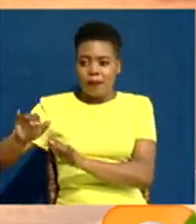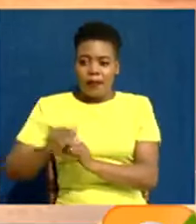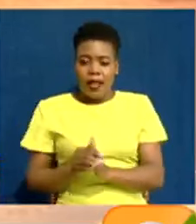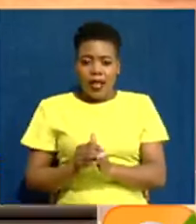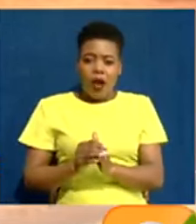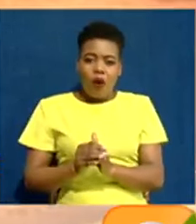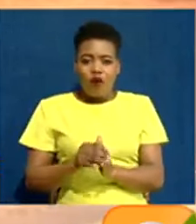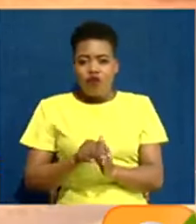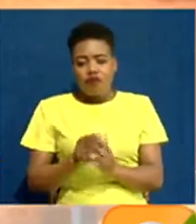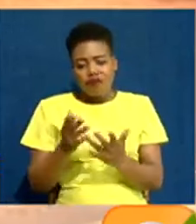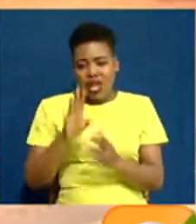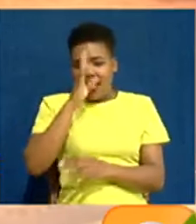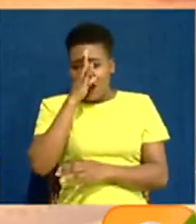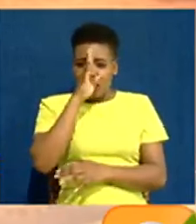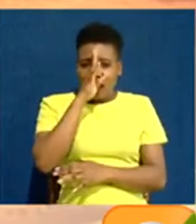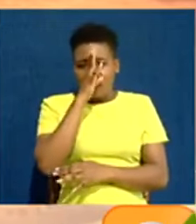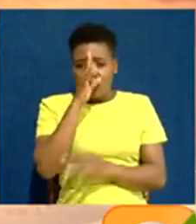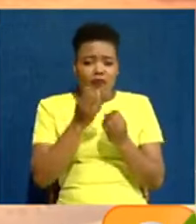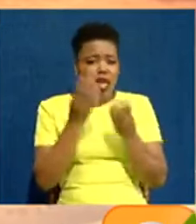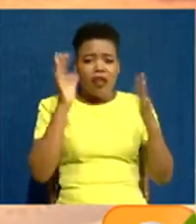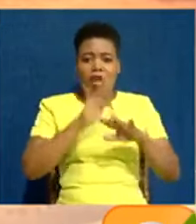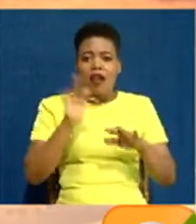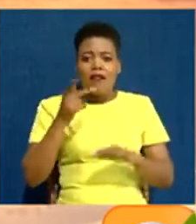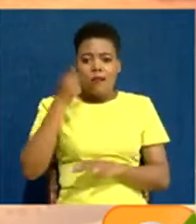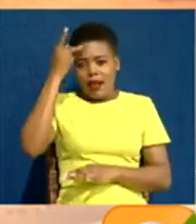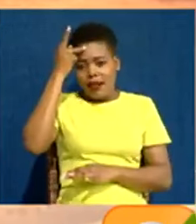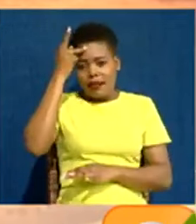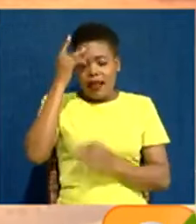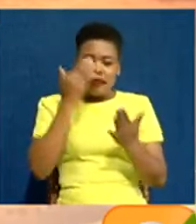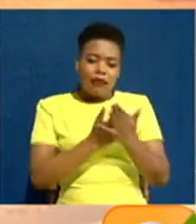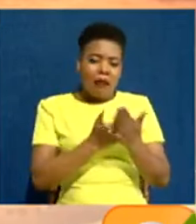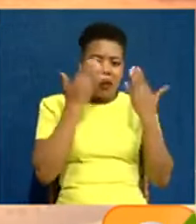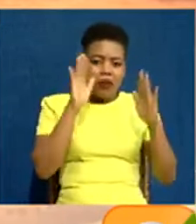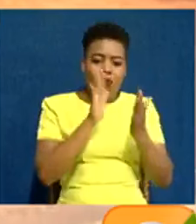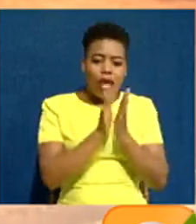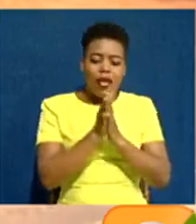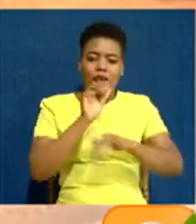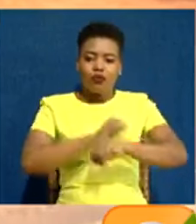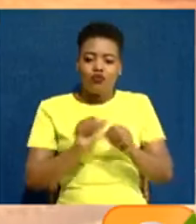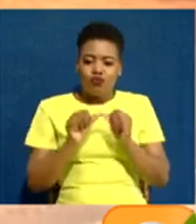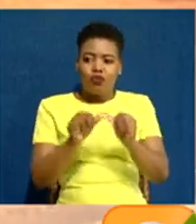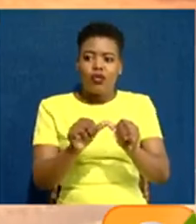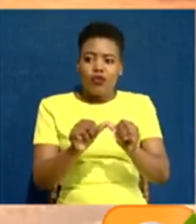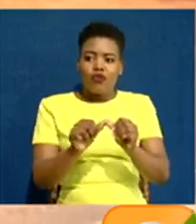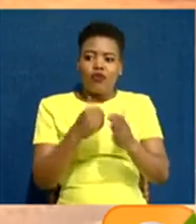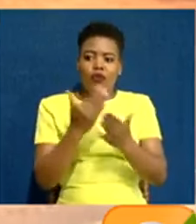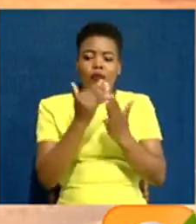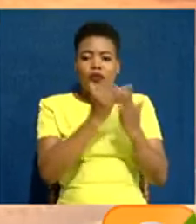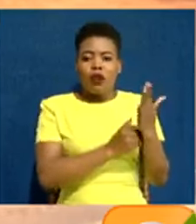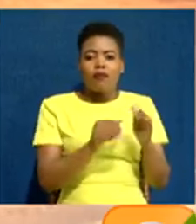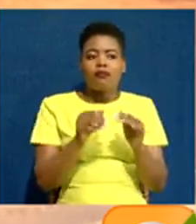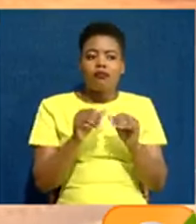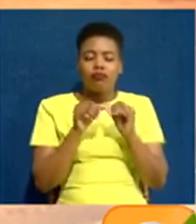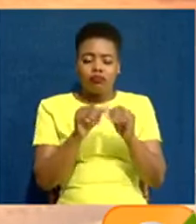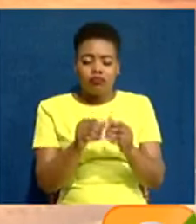Hatihati iliendelea kuwakumba wazazi wengi kuhusiana na kufunguliwa kwa shule hapo kesho, huku shughuli chache zikishuhudiwa kwenye maduka ya